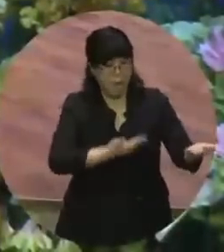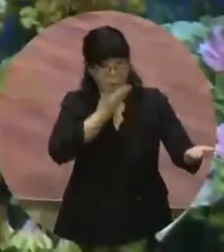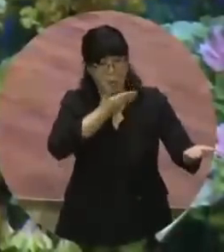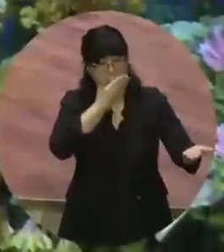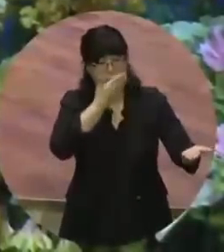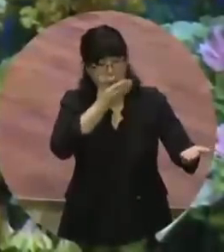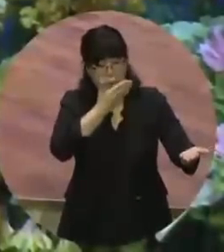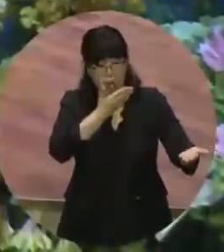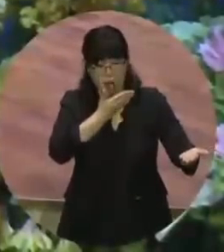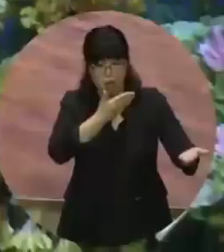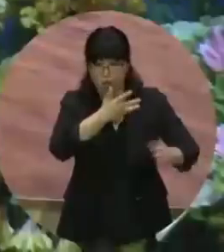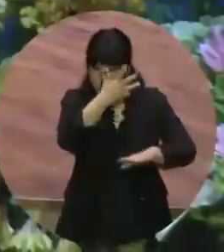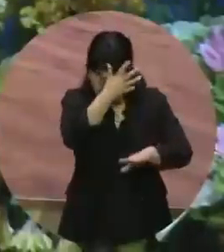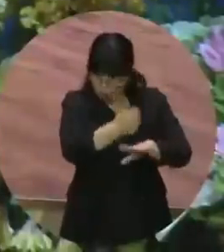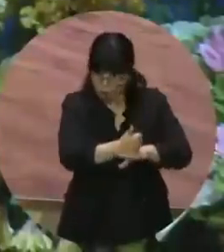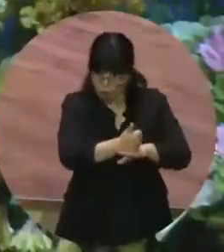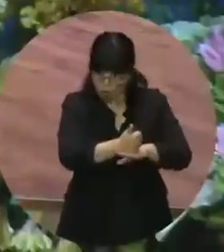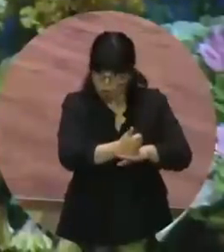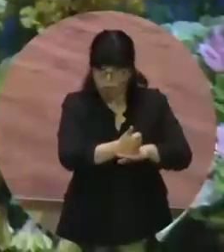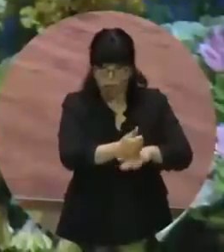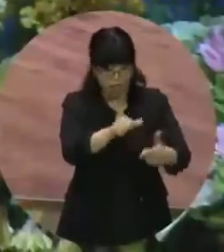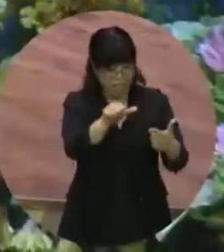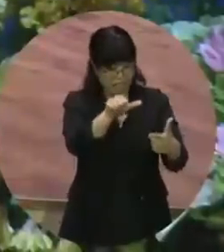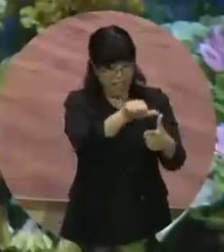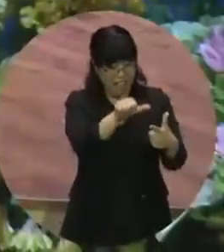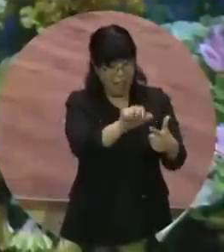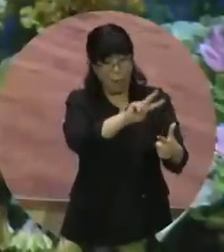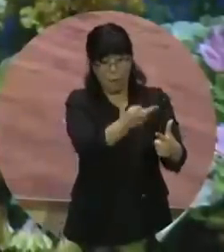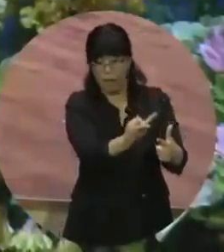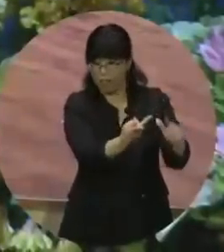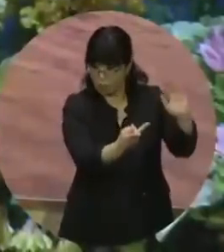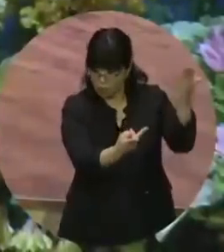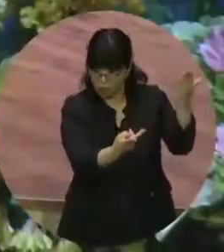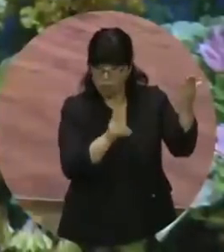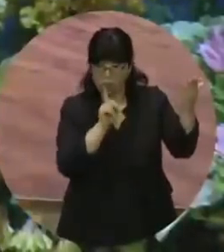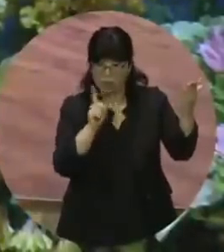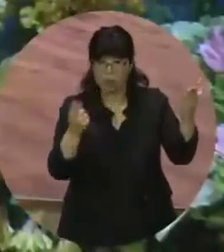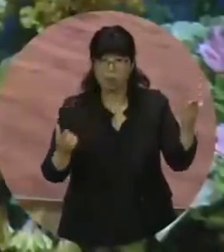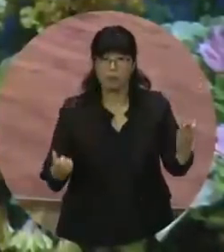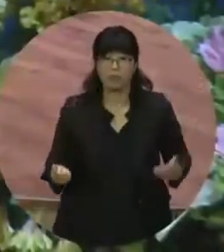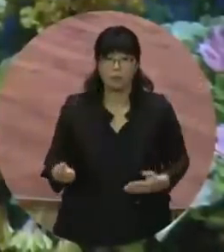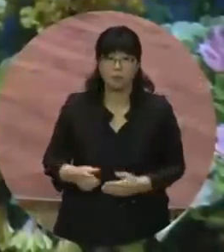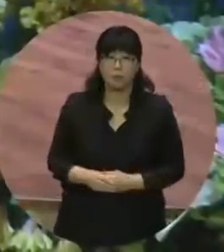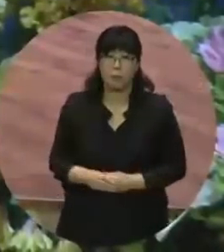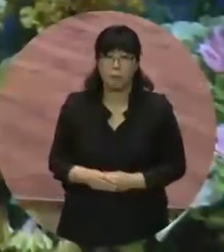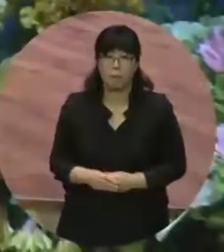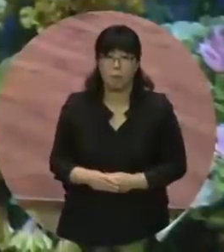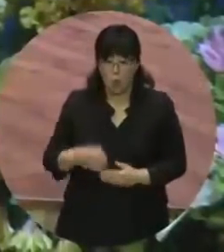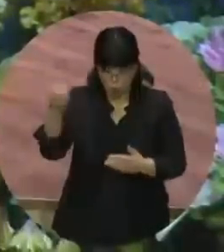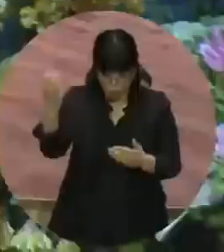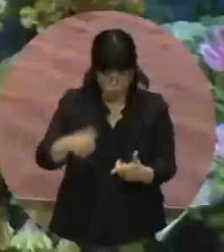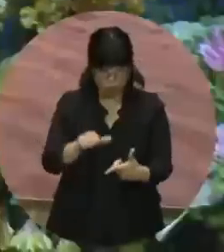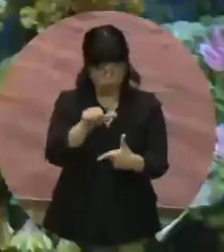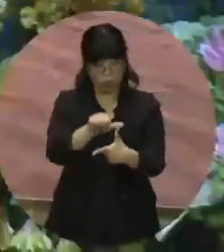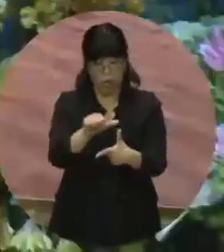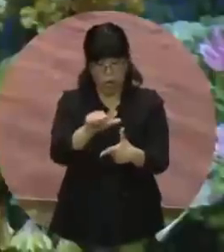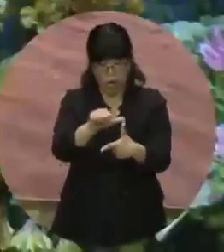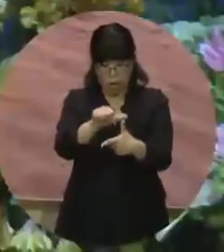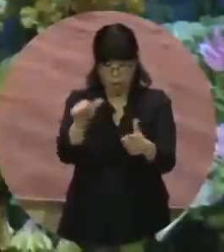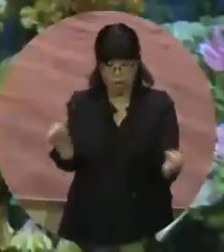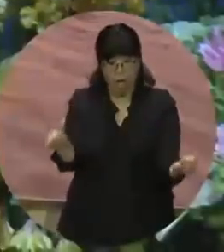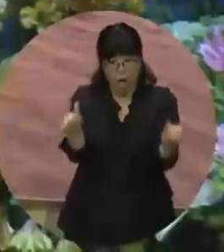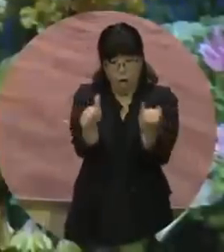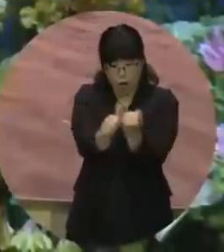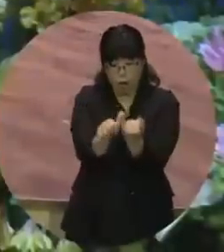그리고 창세기 26장 34절 35절에 보면 우상 숭배가 체질화 되었던 가나안 여인하고 결혼합니다. 한 여자 한 것도 아니고 자세히